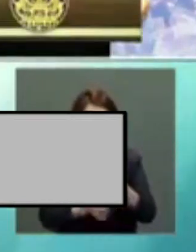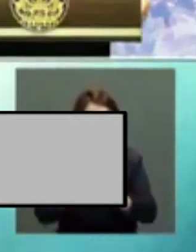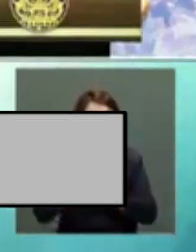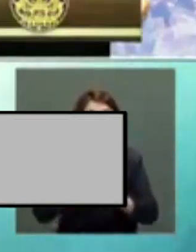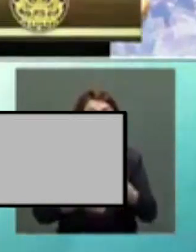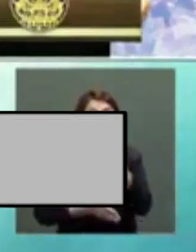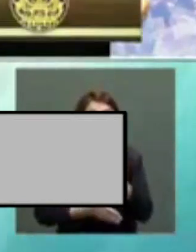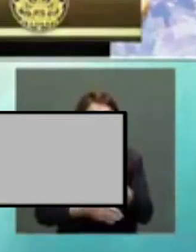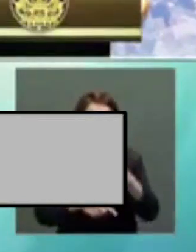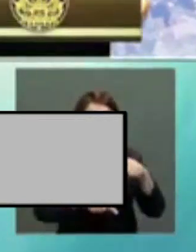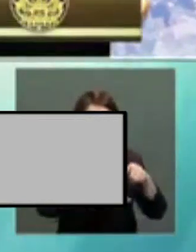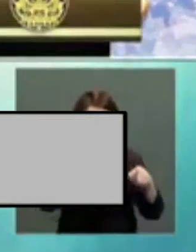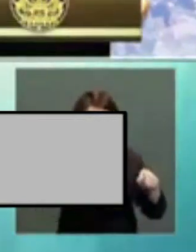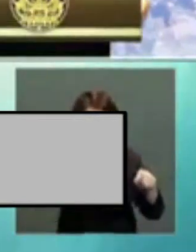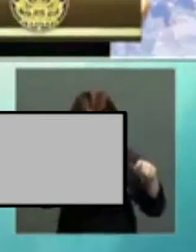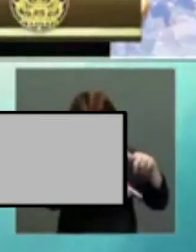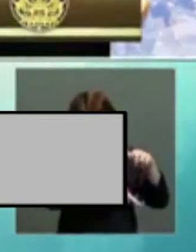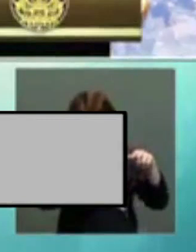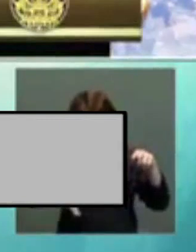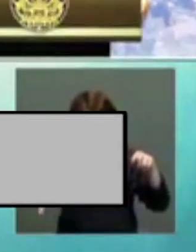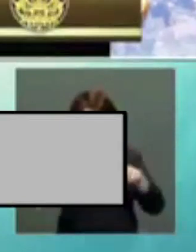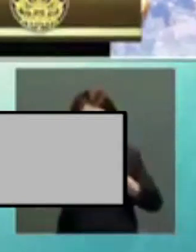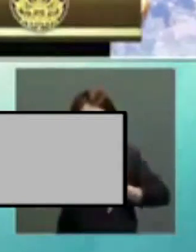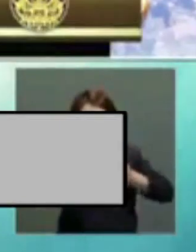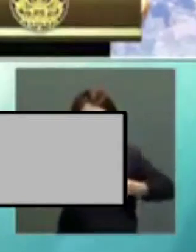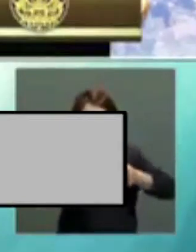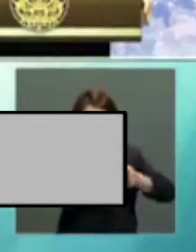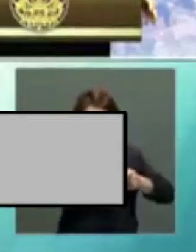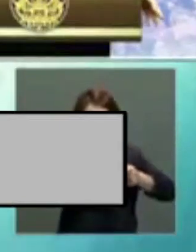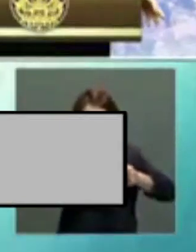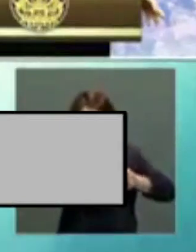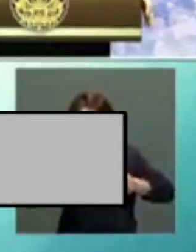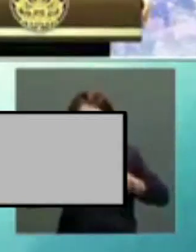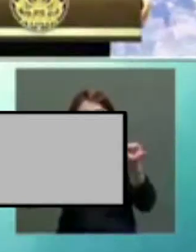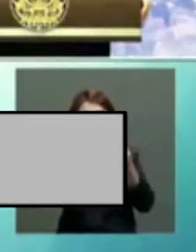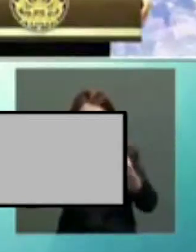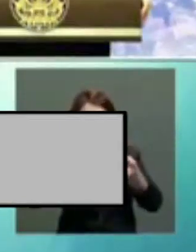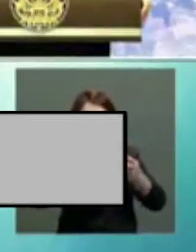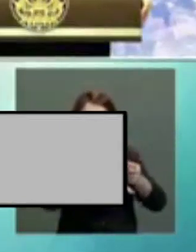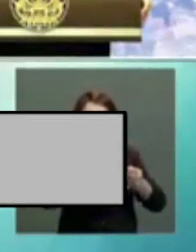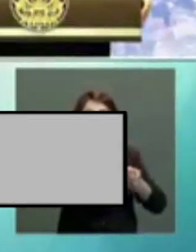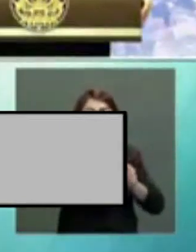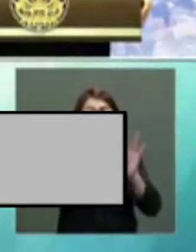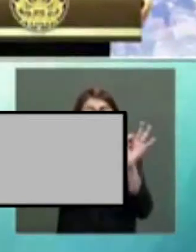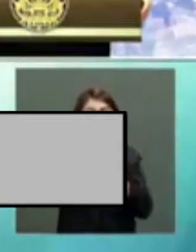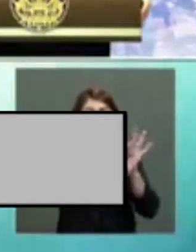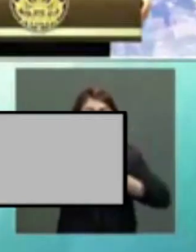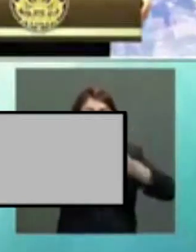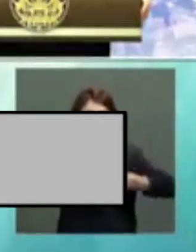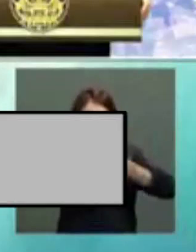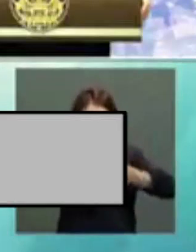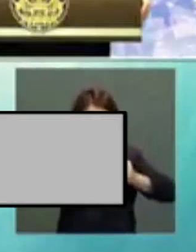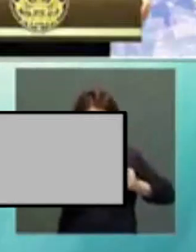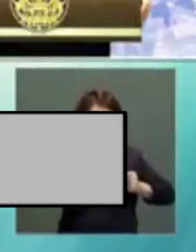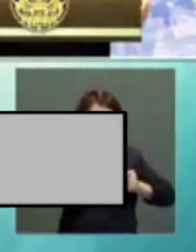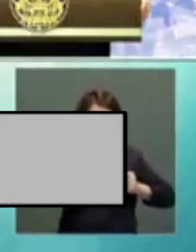างนี้ก็ยังทรงตัวนะครับรวมถึงกราฟสีฟ้าข้างบนก็ยังไม่ได้มีการเปลี่ยนแปลงเท่าใดนักนะครับ